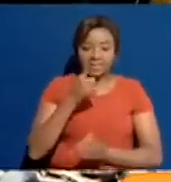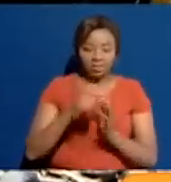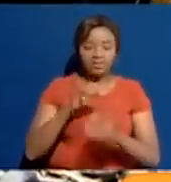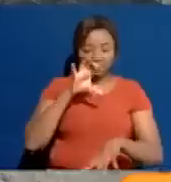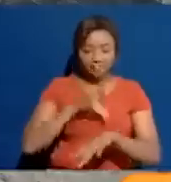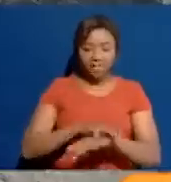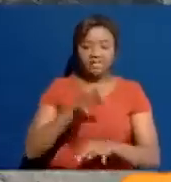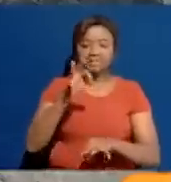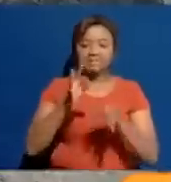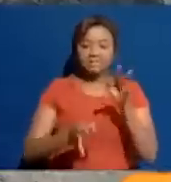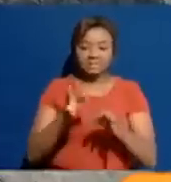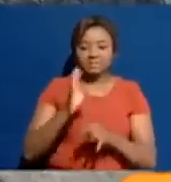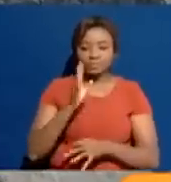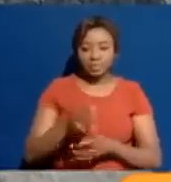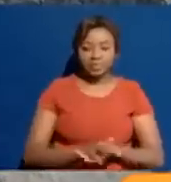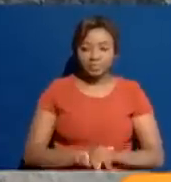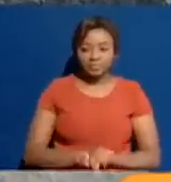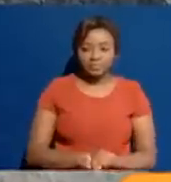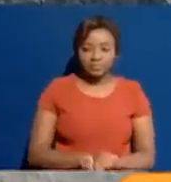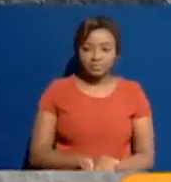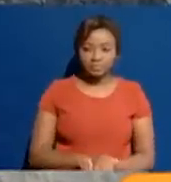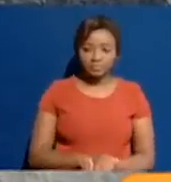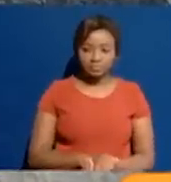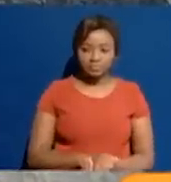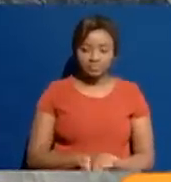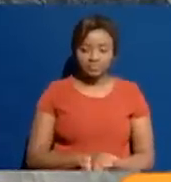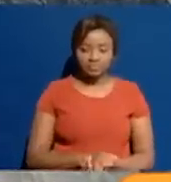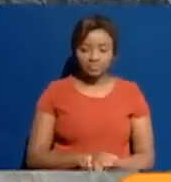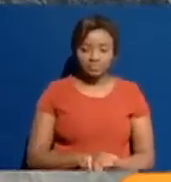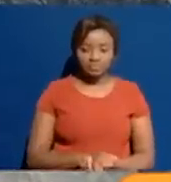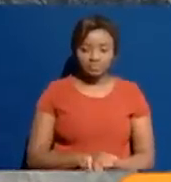uchunguzi huo. Brenda Wanga, Runinga Citizen, County ya Kiambu.